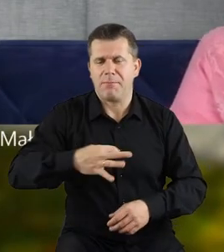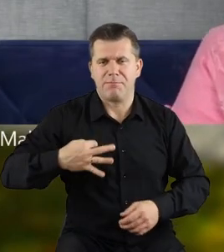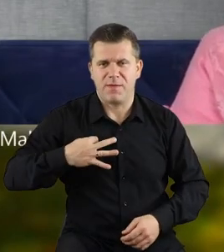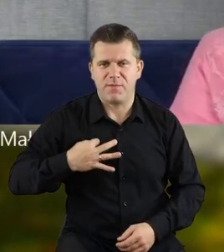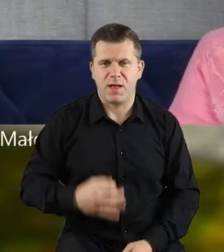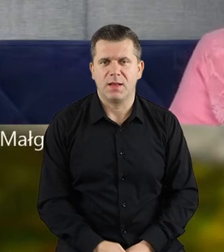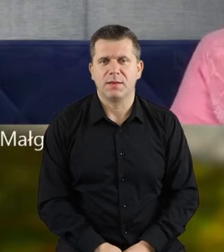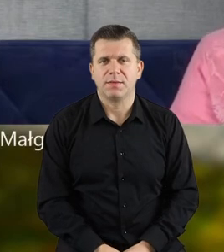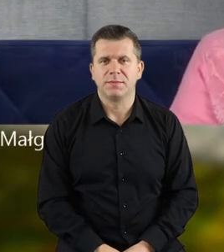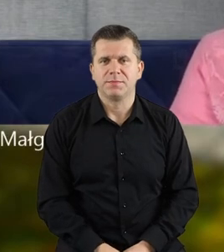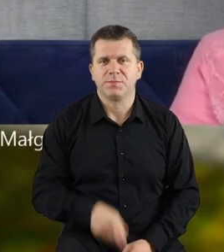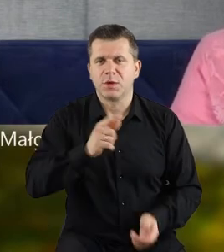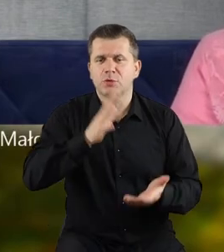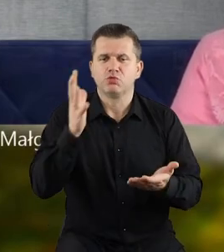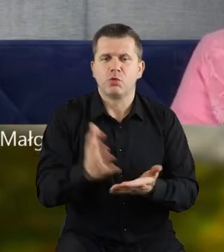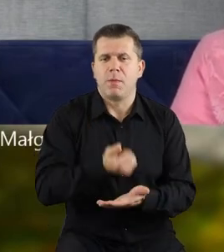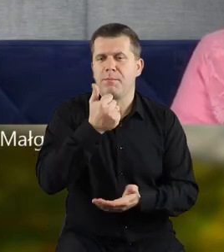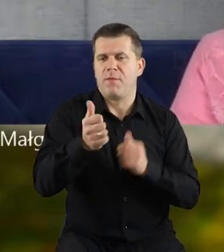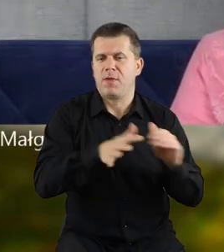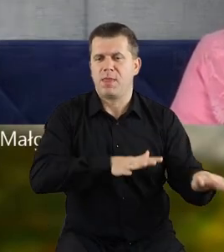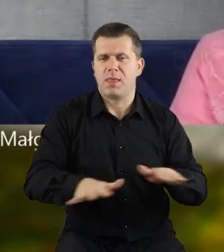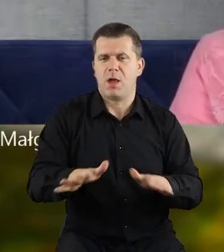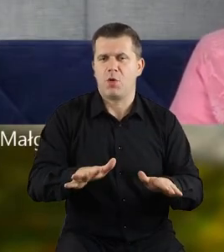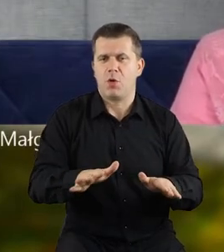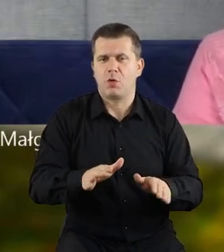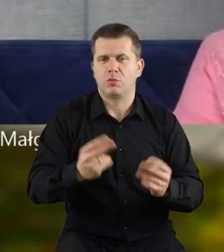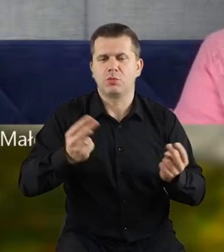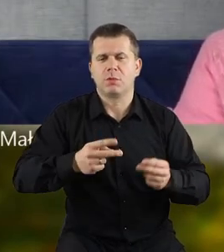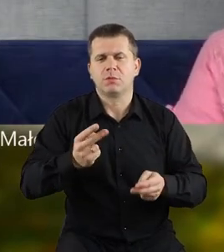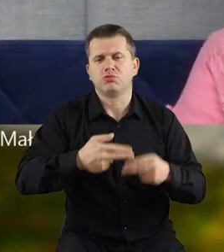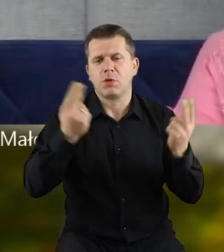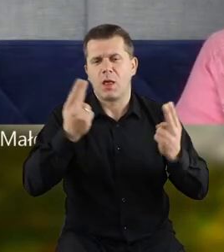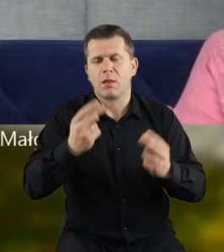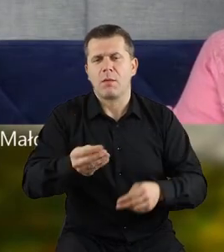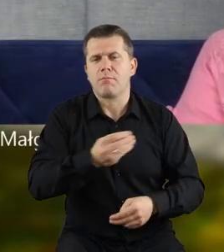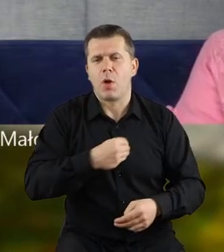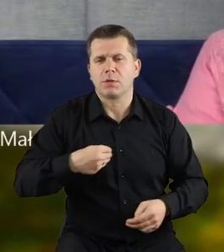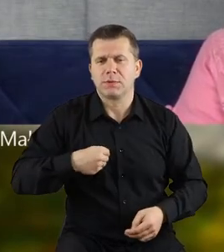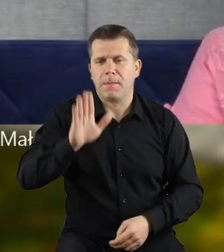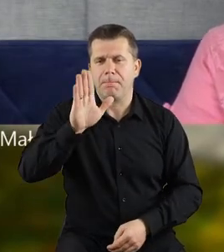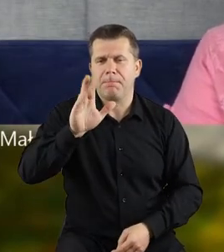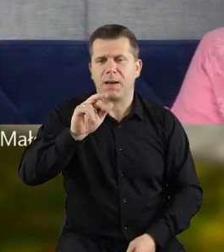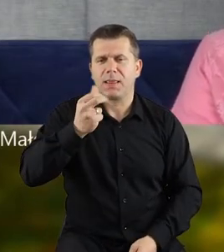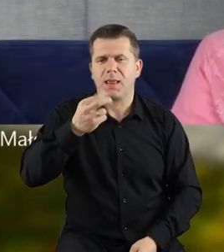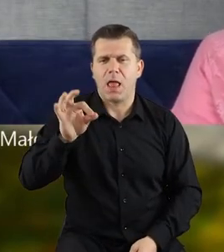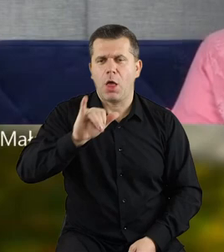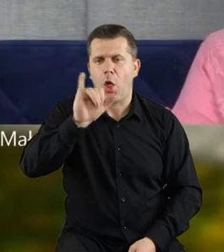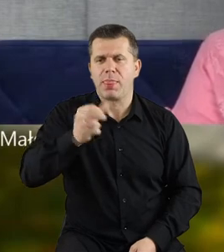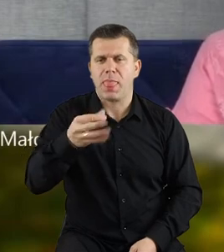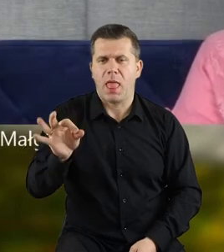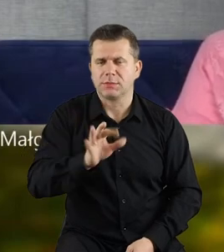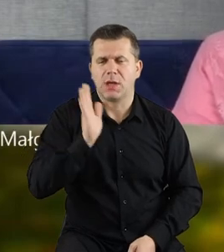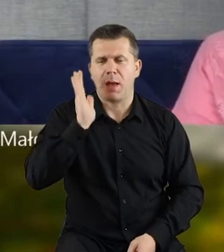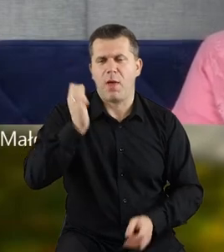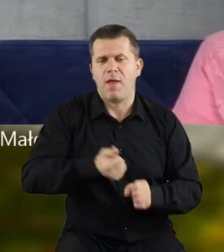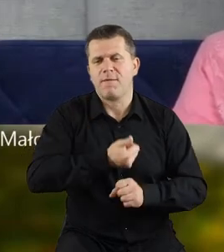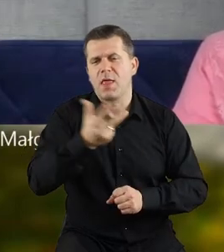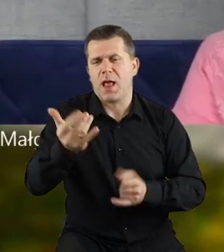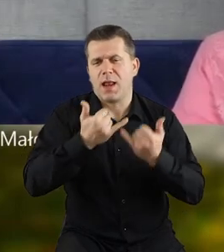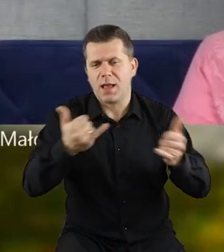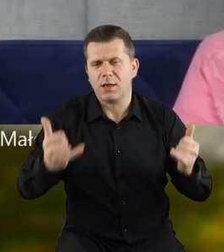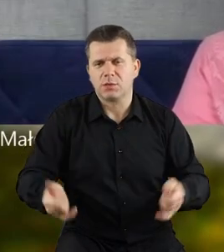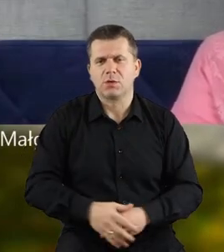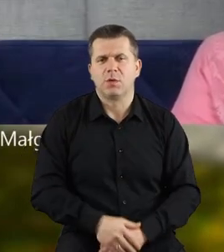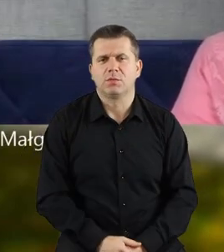prywatny, który zdobył pierwszą nagrodę w konkursie na Dziennik Polskiej Bridget Jones. A później wiele, wiele innych książek, w tym